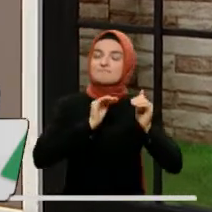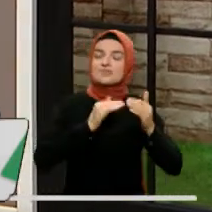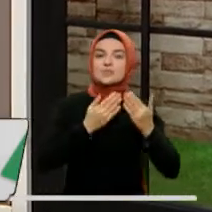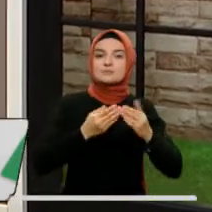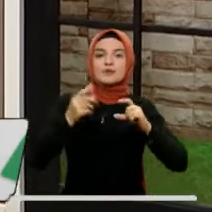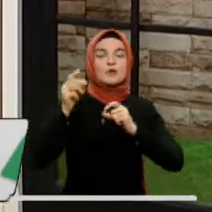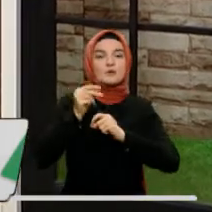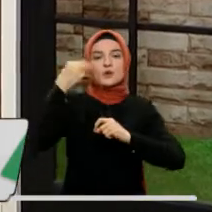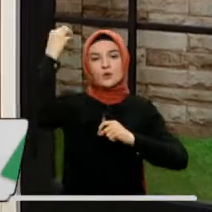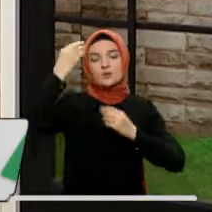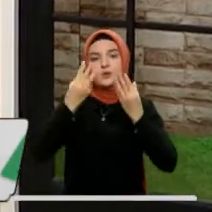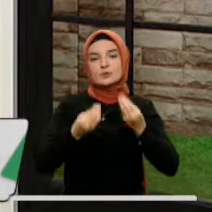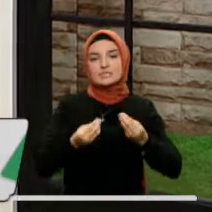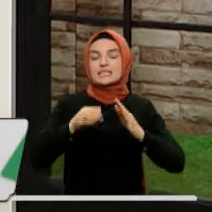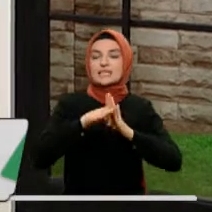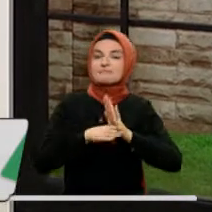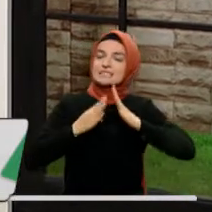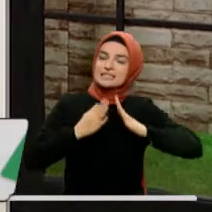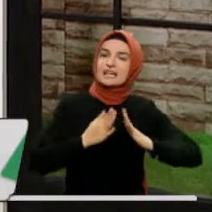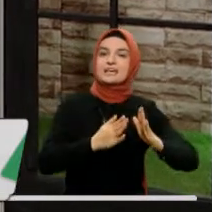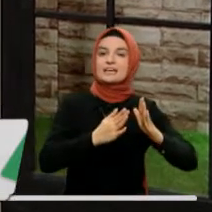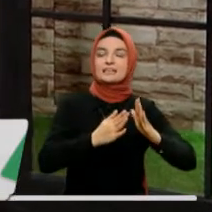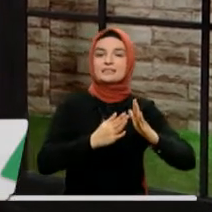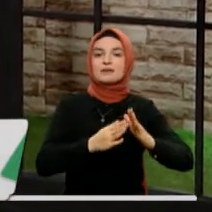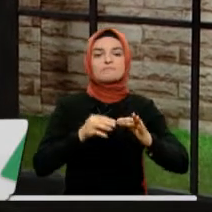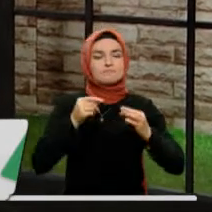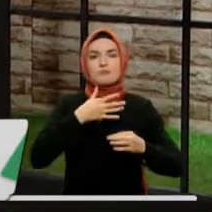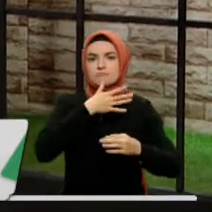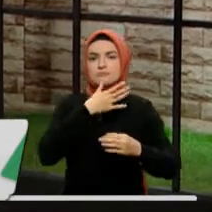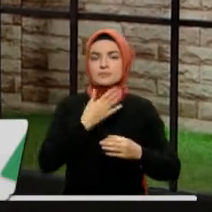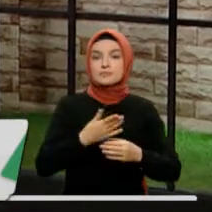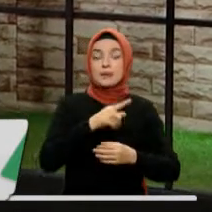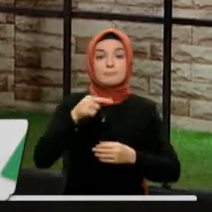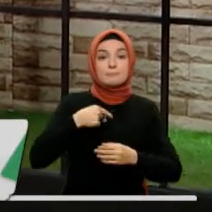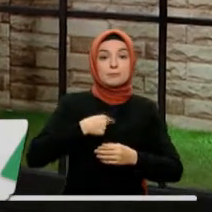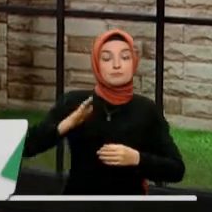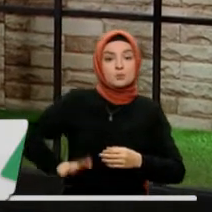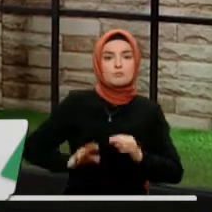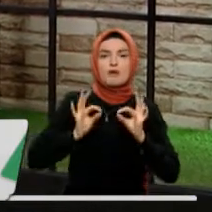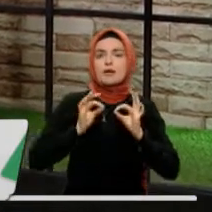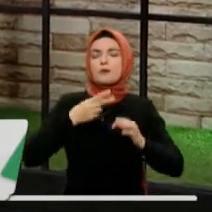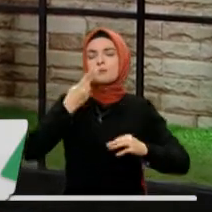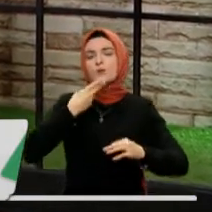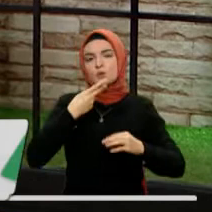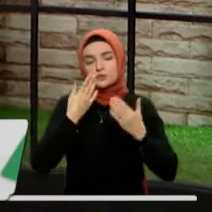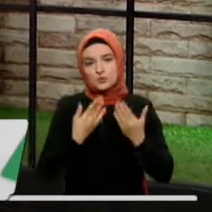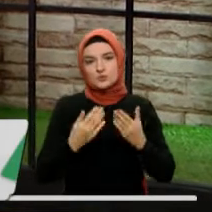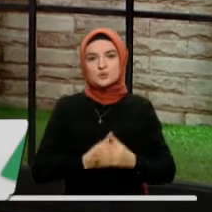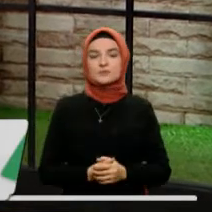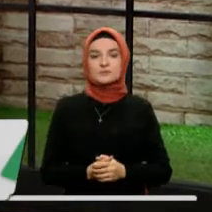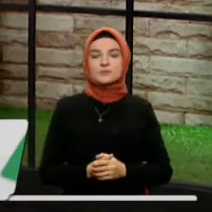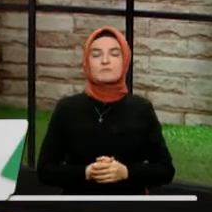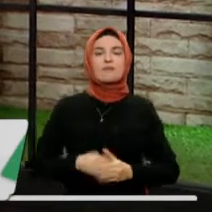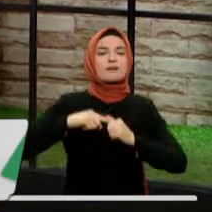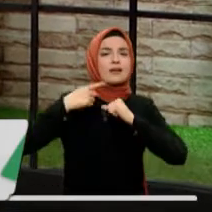olacak. Yine yayınımızın ilerleyen dakikalarında artık bildiğiniz üzere biz çocuklarımızı konuşmadan bir haftamızı geçirmek istemiyoruz.